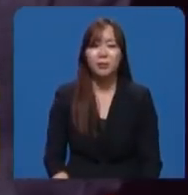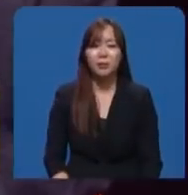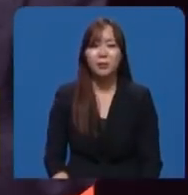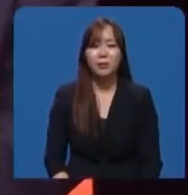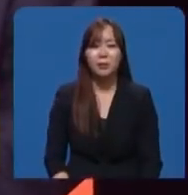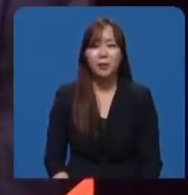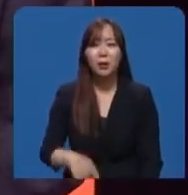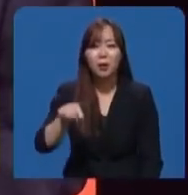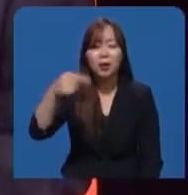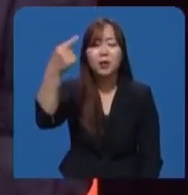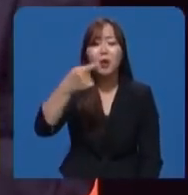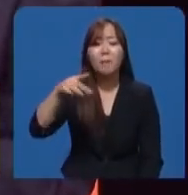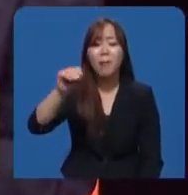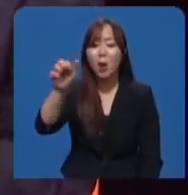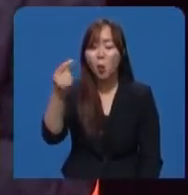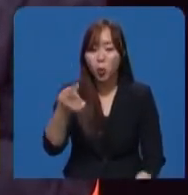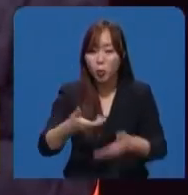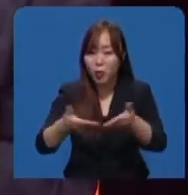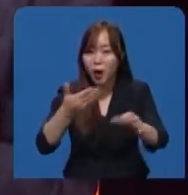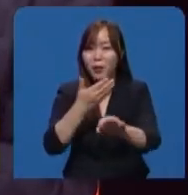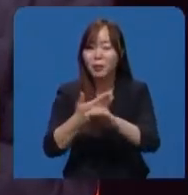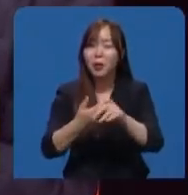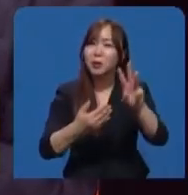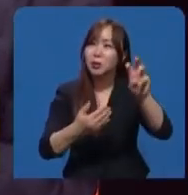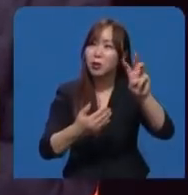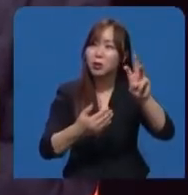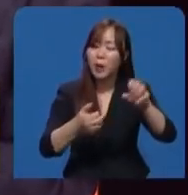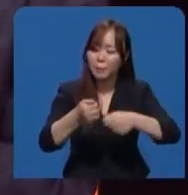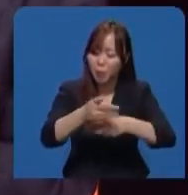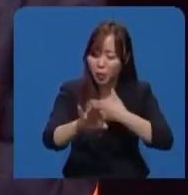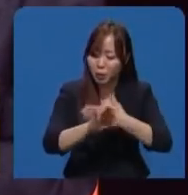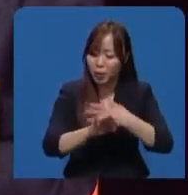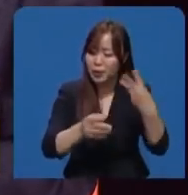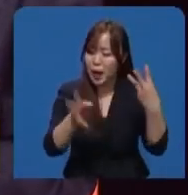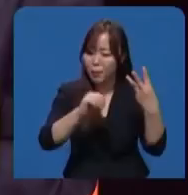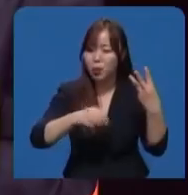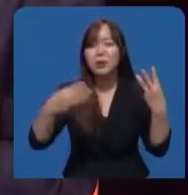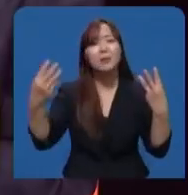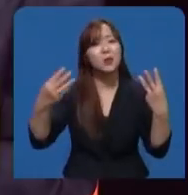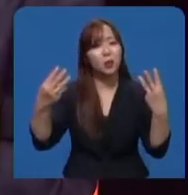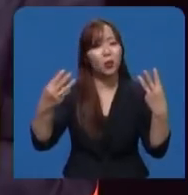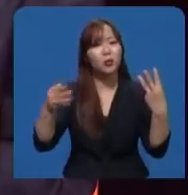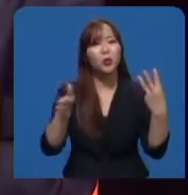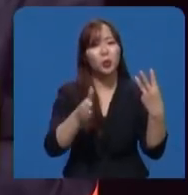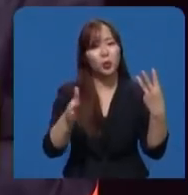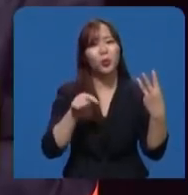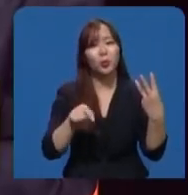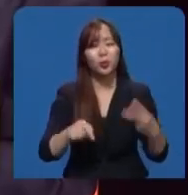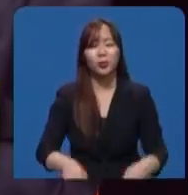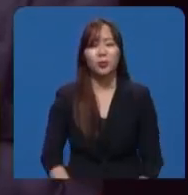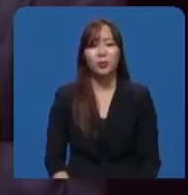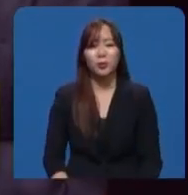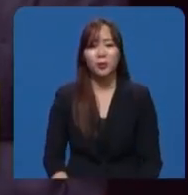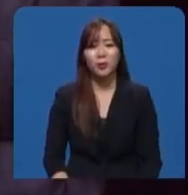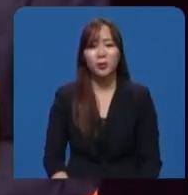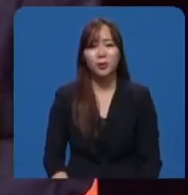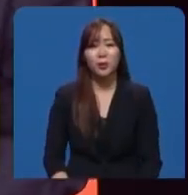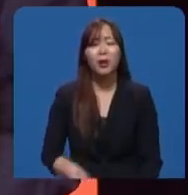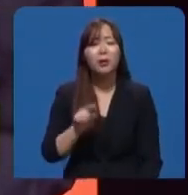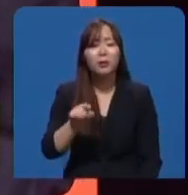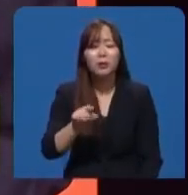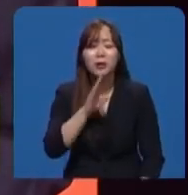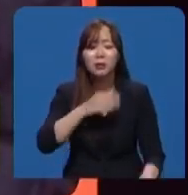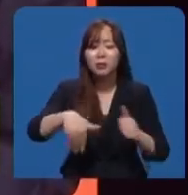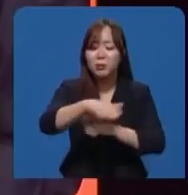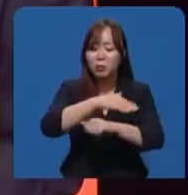이걸 1000만 원으로 분양을 하게 되면 33평이면 한 3억 3천 정도 됩니다. 그런데 네. 그걸